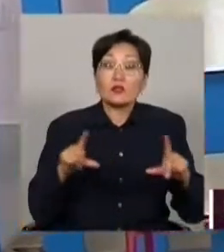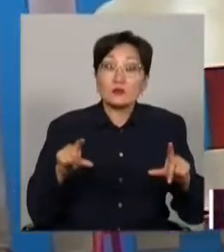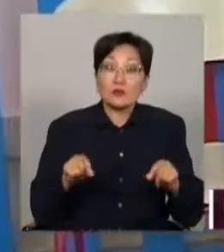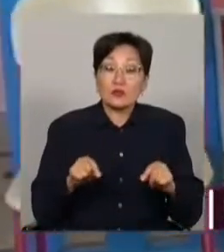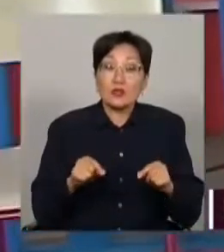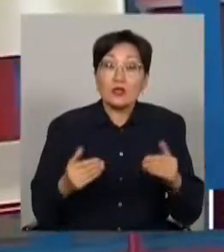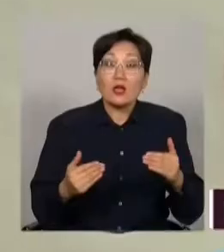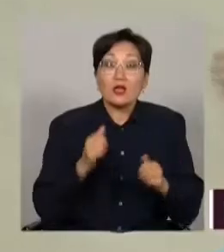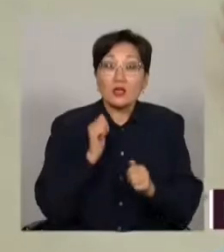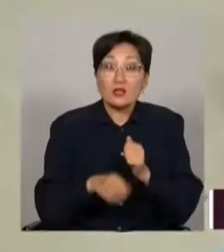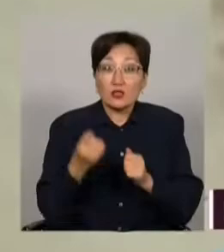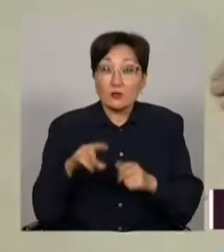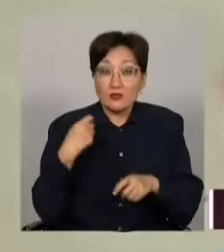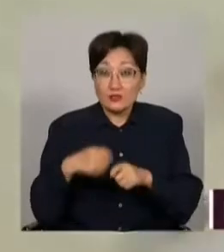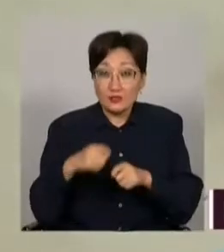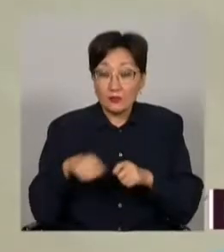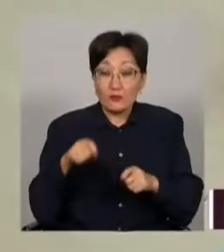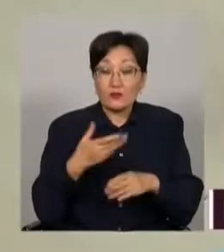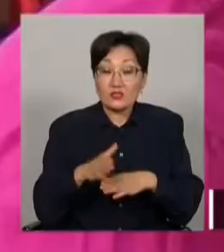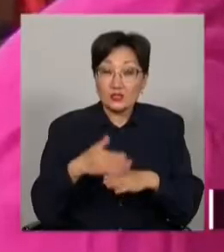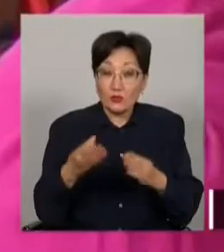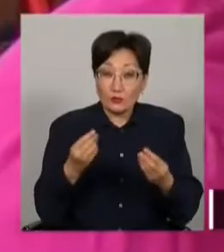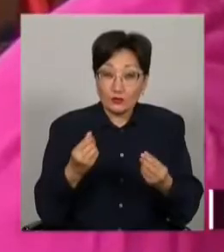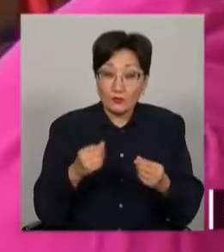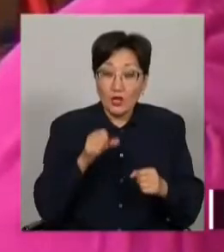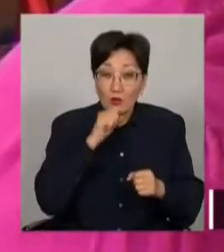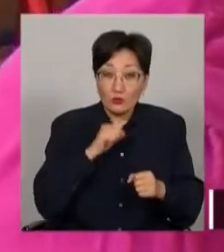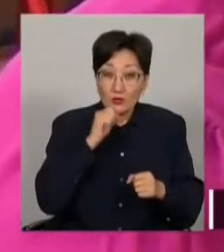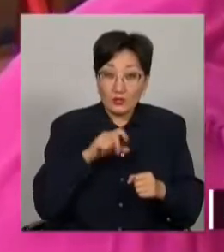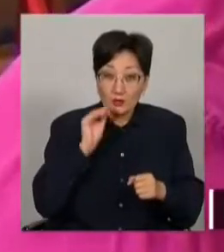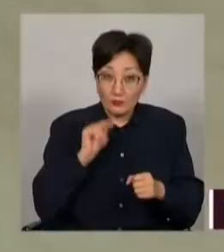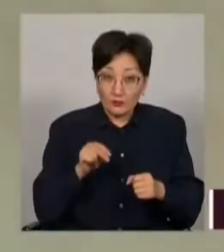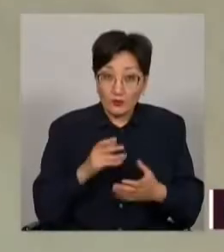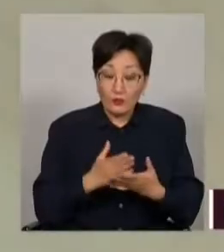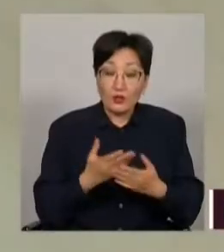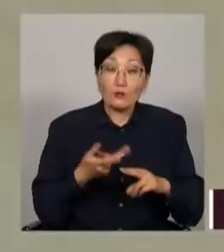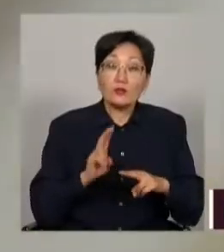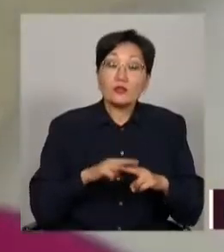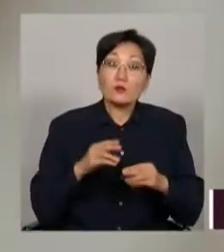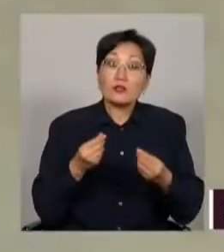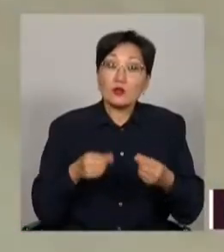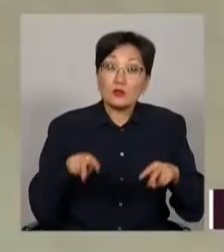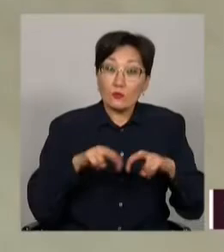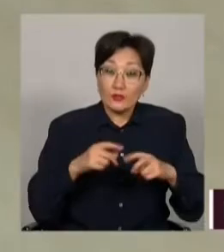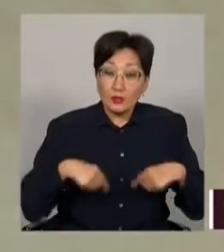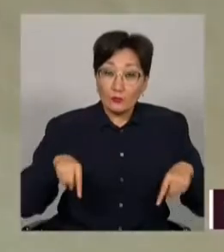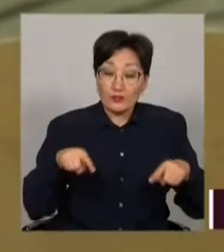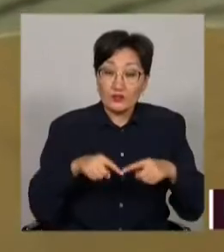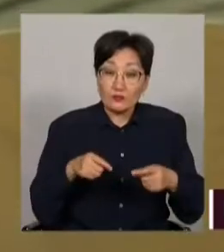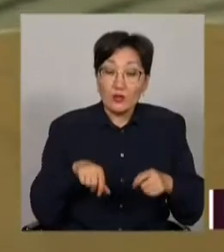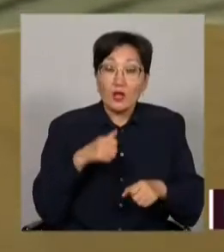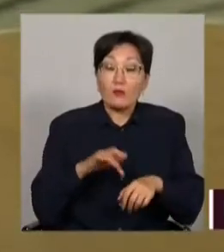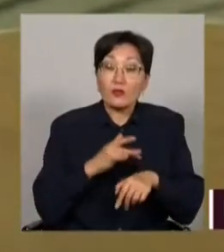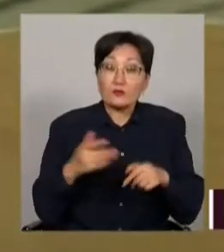беруді жан басына қаржыландыруға қарастырылған қаражатты ұрлады деген айып тағылуда. Бұл туралы қаржылық мониторинг агенттігінің